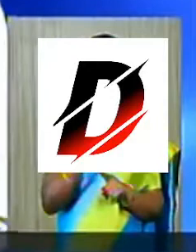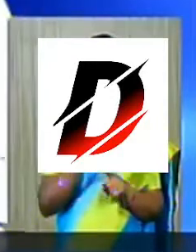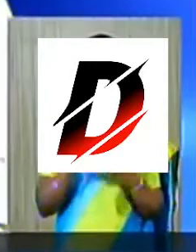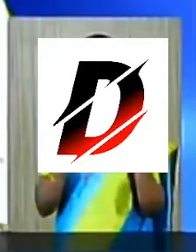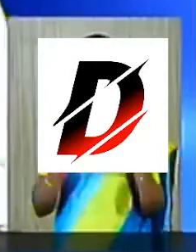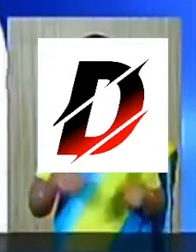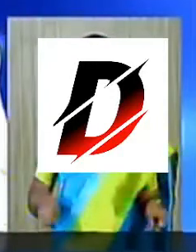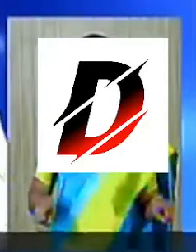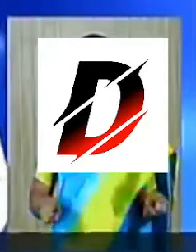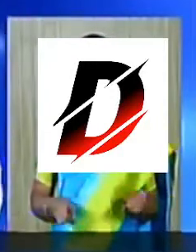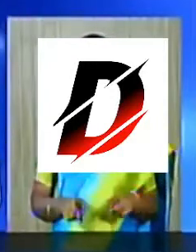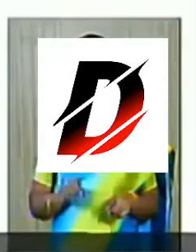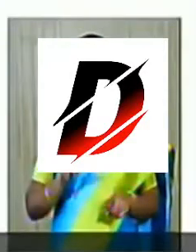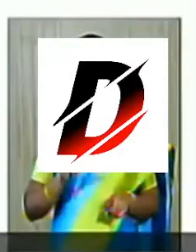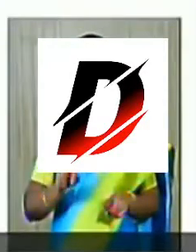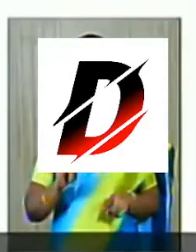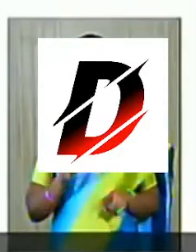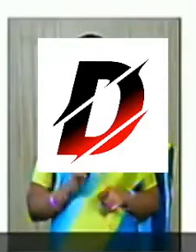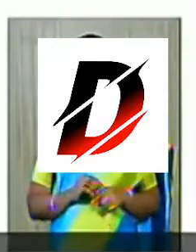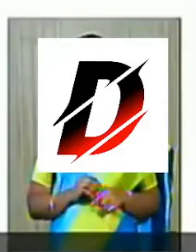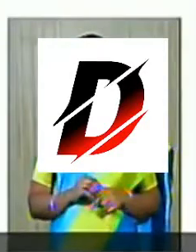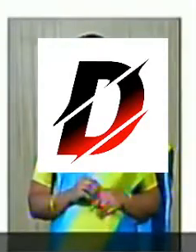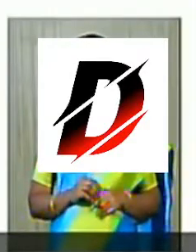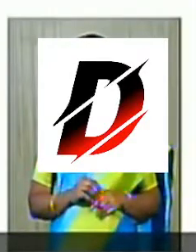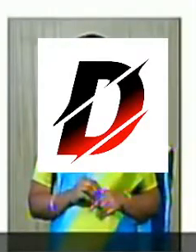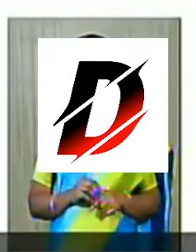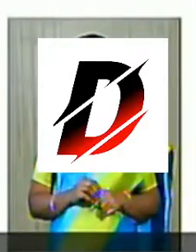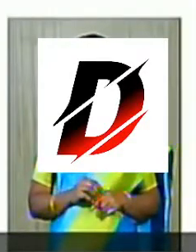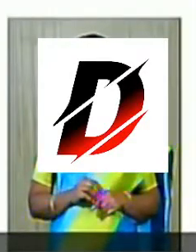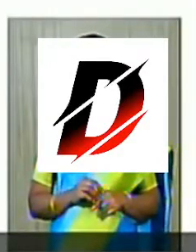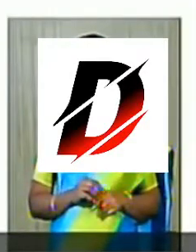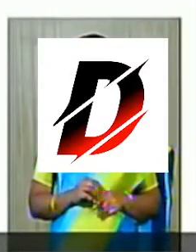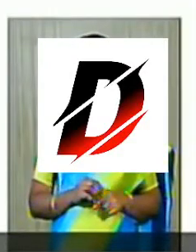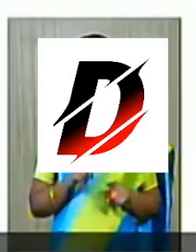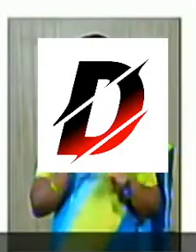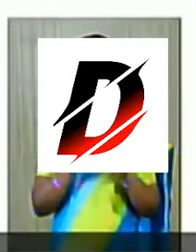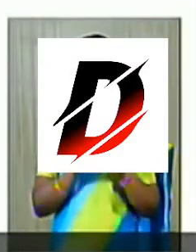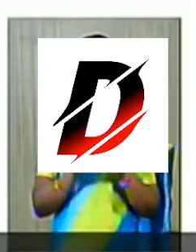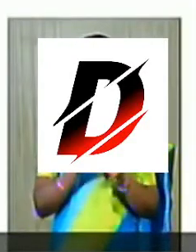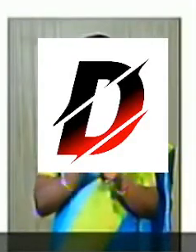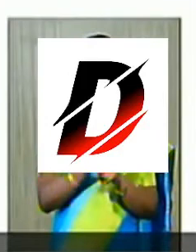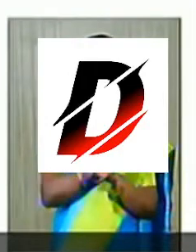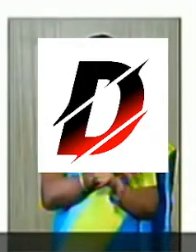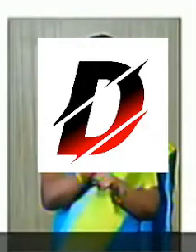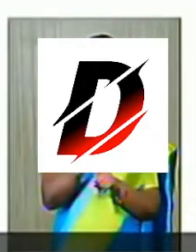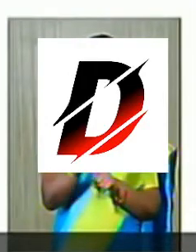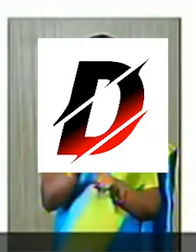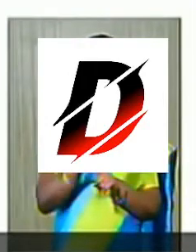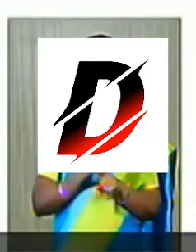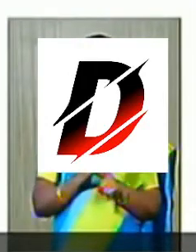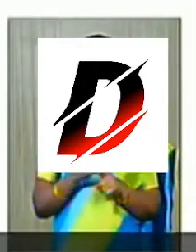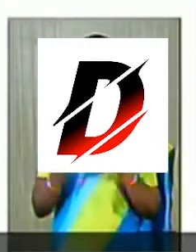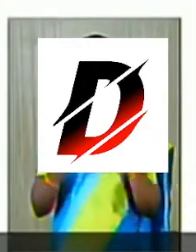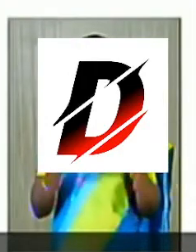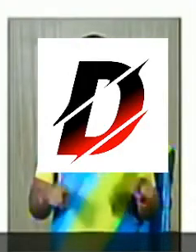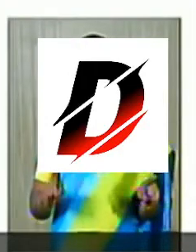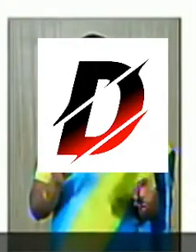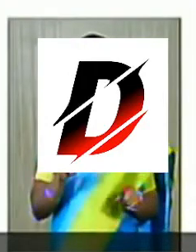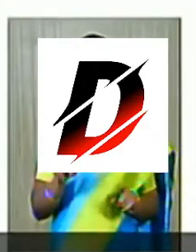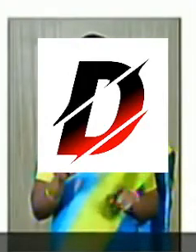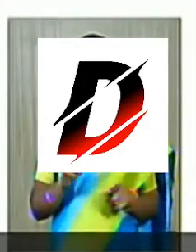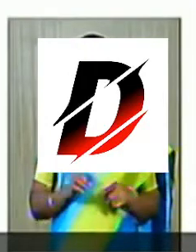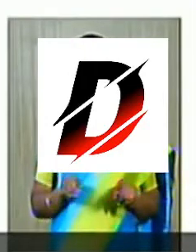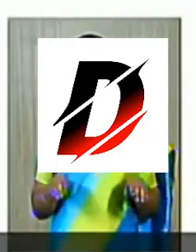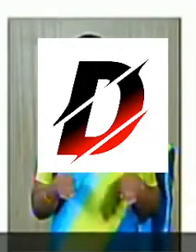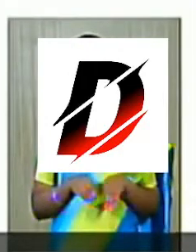நம்மளால. அப்போ -x^4 எக்ஸின் கெழு 1, -1/4